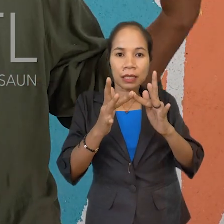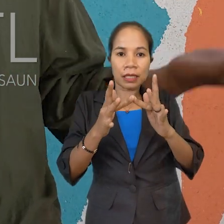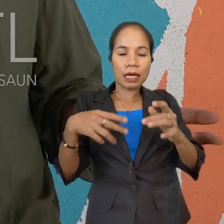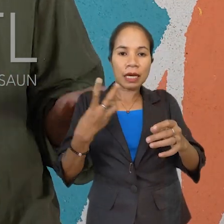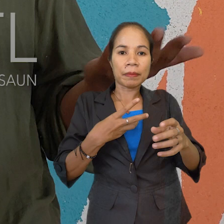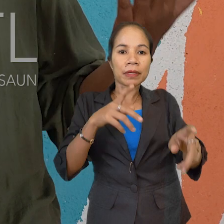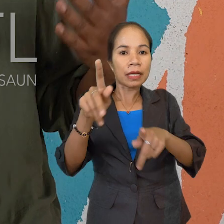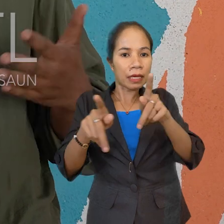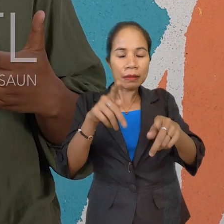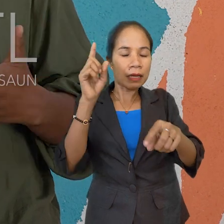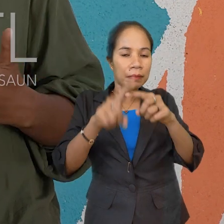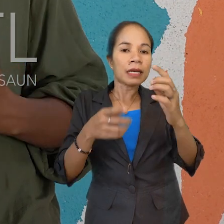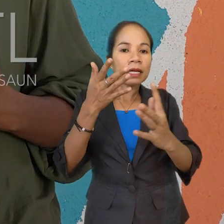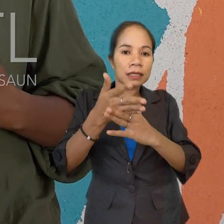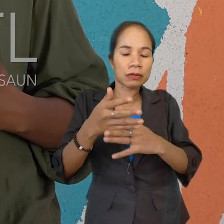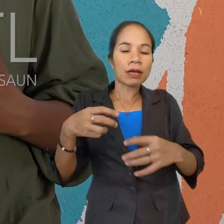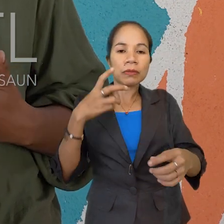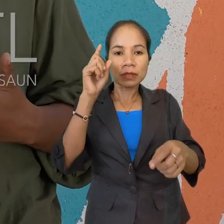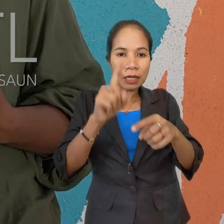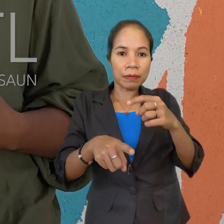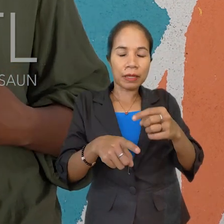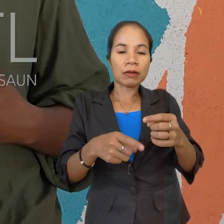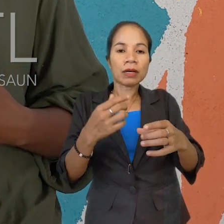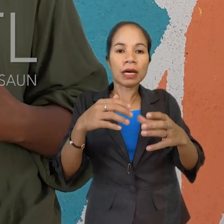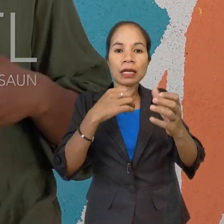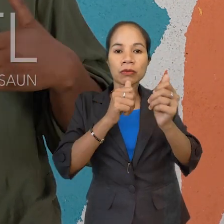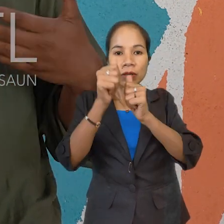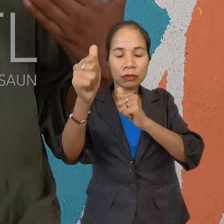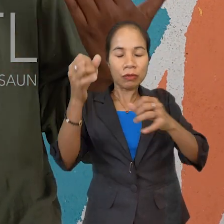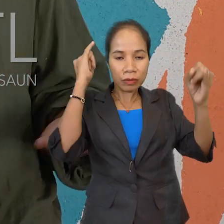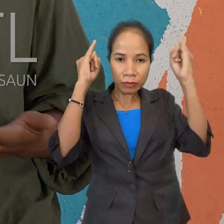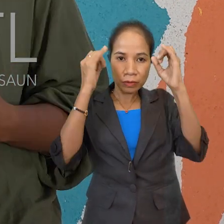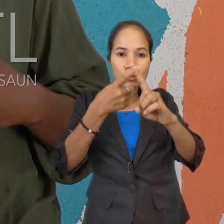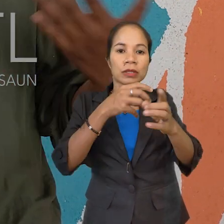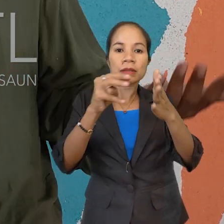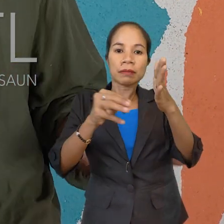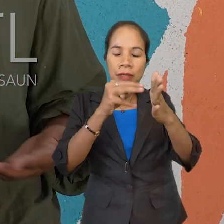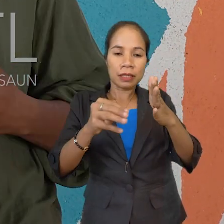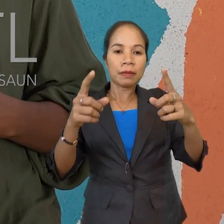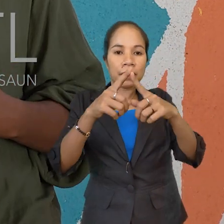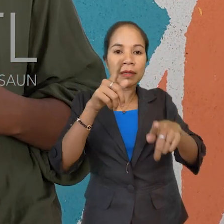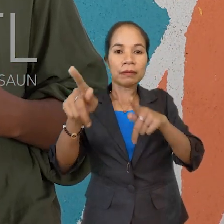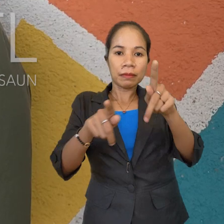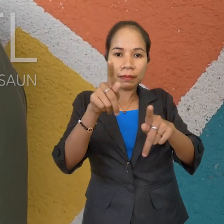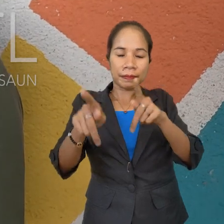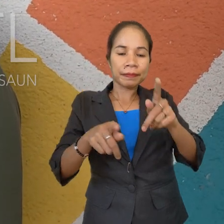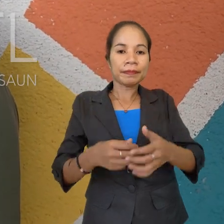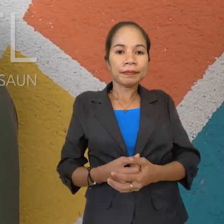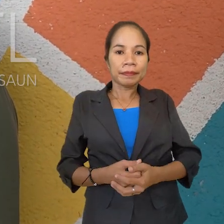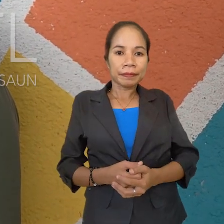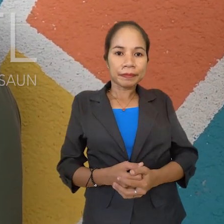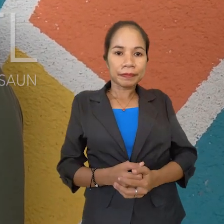amne kliente sira la bela sesuno ami mos la bele atu pasi informasaun rumah liusi media sosial ba amne kliente sira.